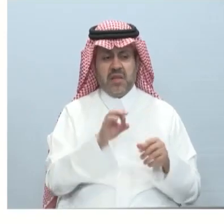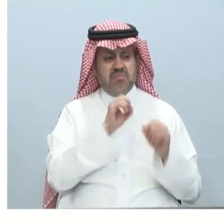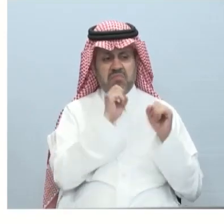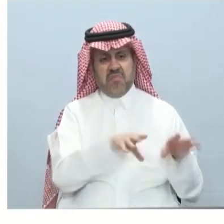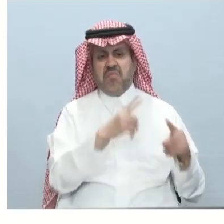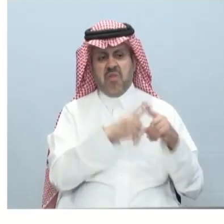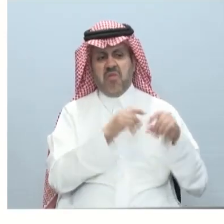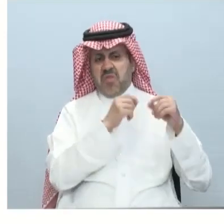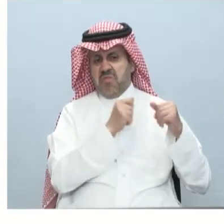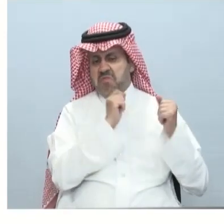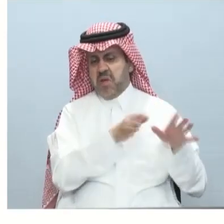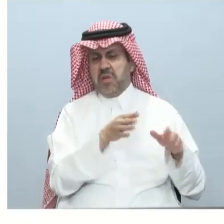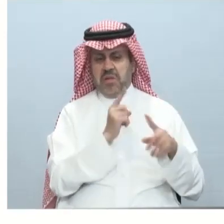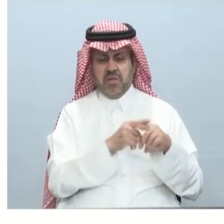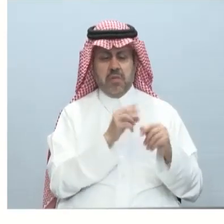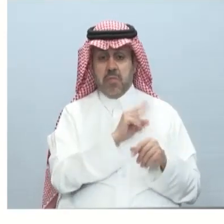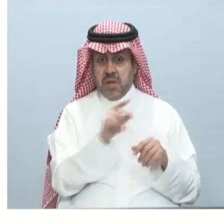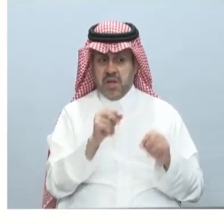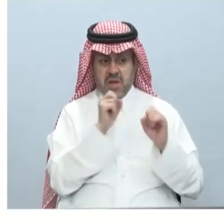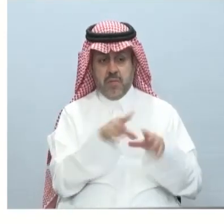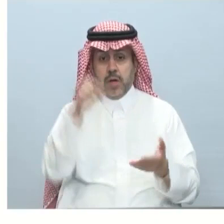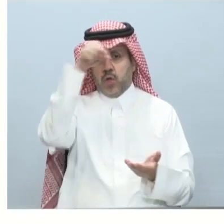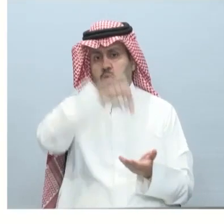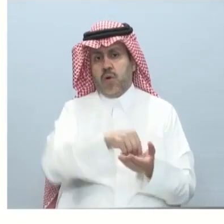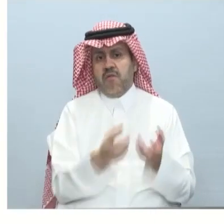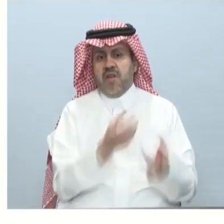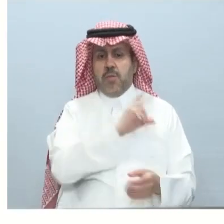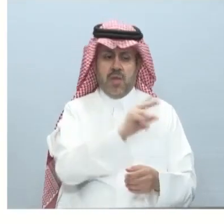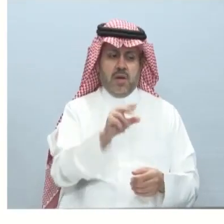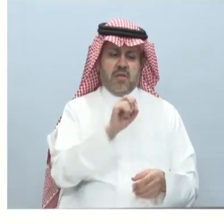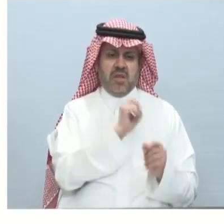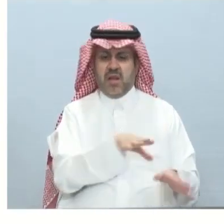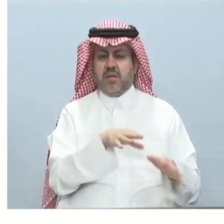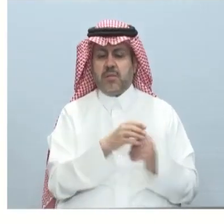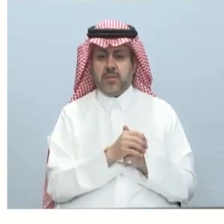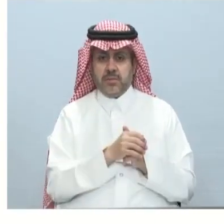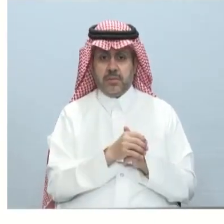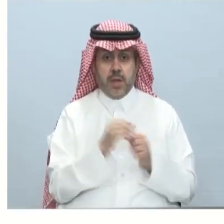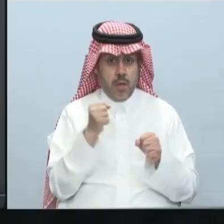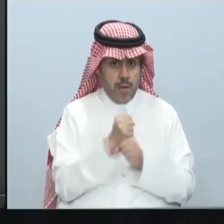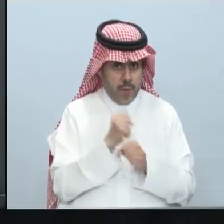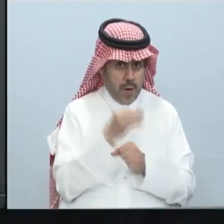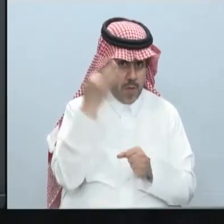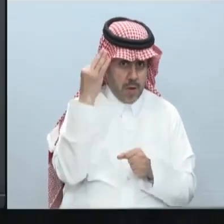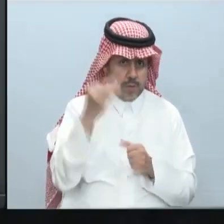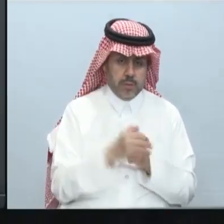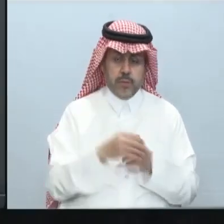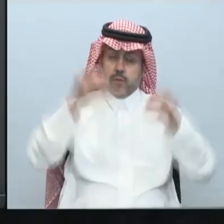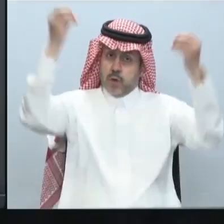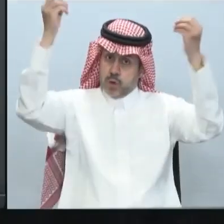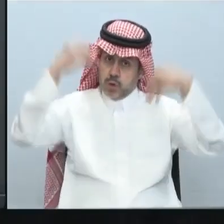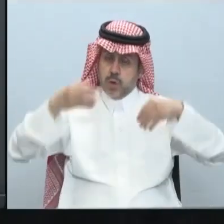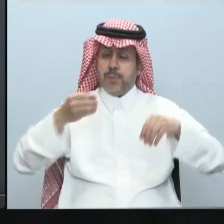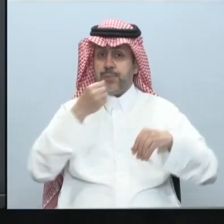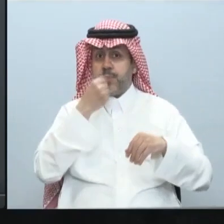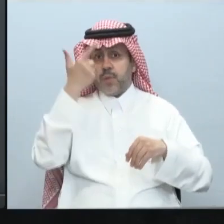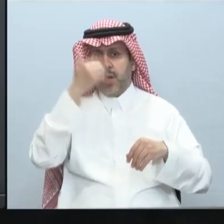يعود في الكفر كما يكره ان يقذف في النار فاذا حقق هذه الامور الثلاثه فقد رزق حلاوه